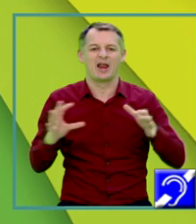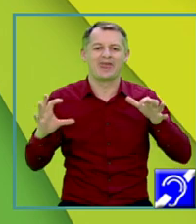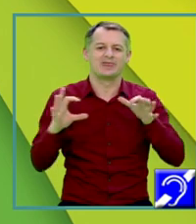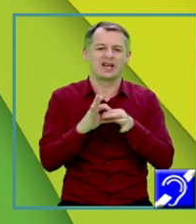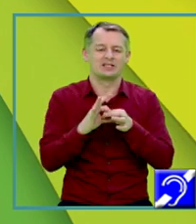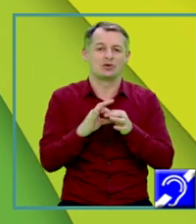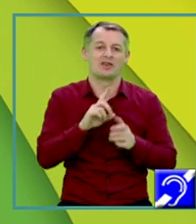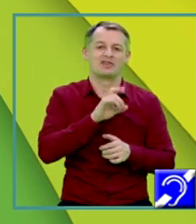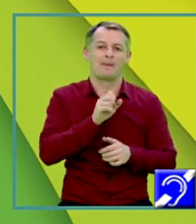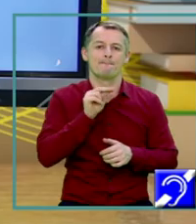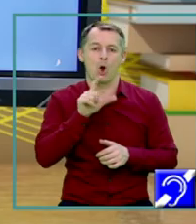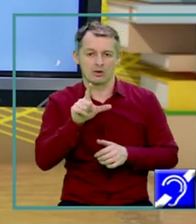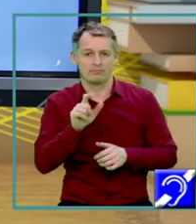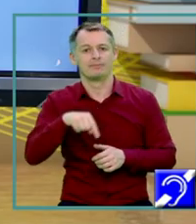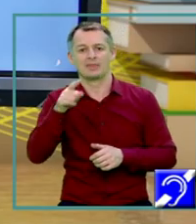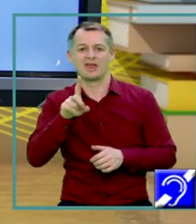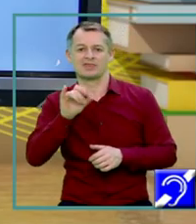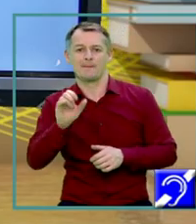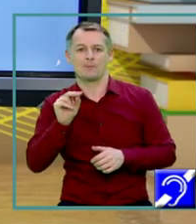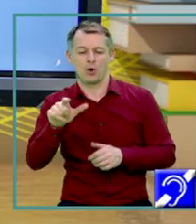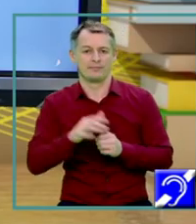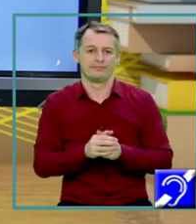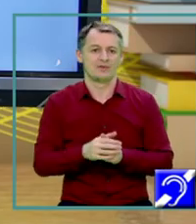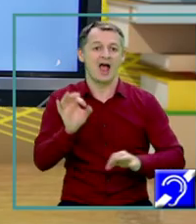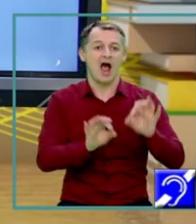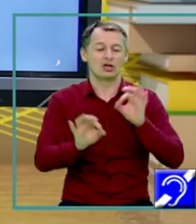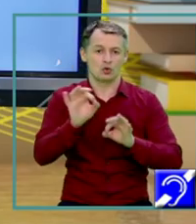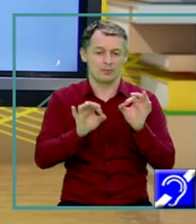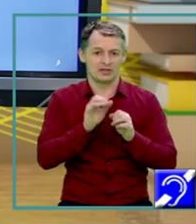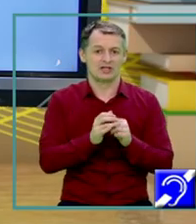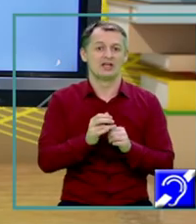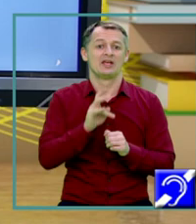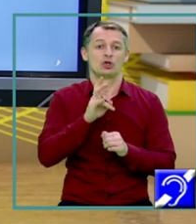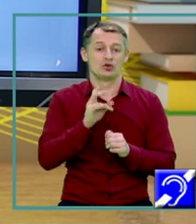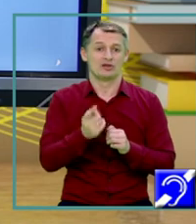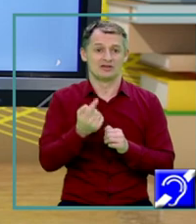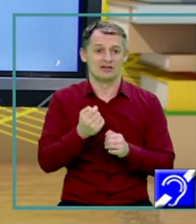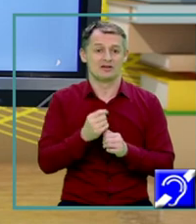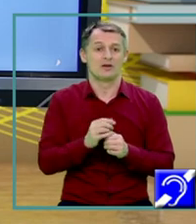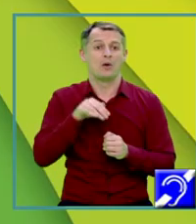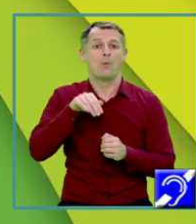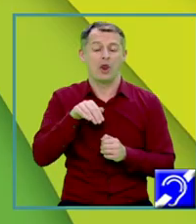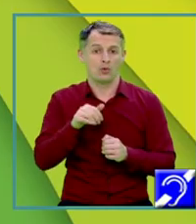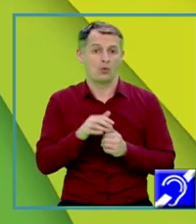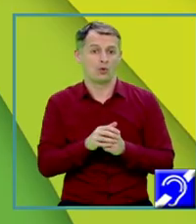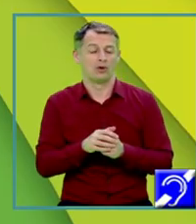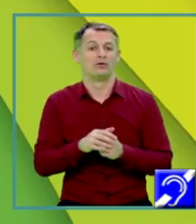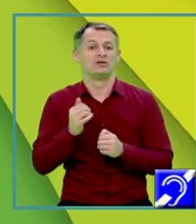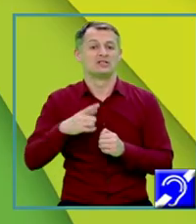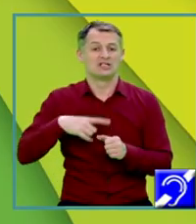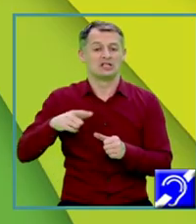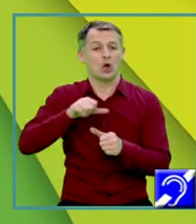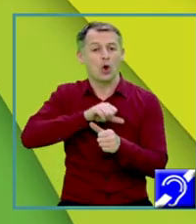interacțiuni dipol-dipol. Atomii de hidrogen din molecula de acid clorhidric sunt înconjurați cu molecule de